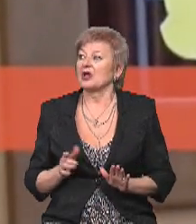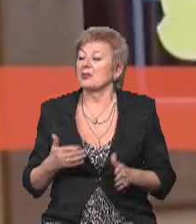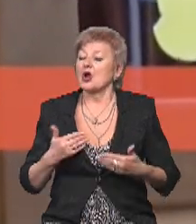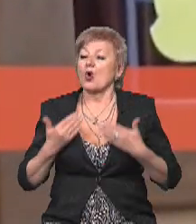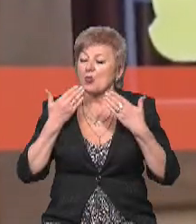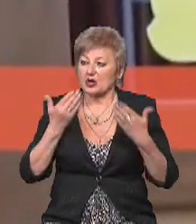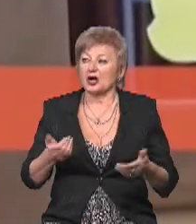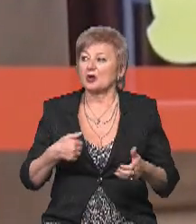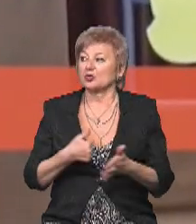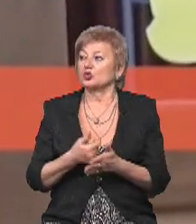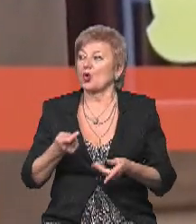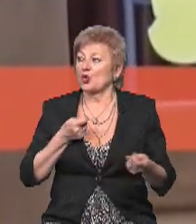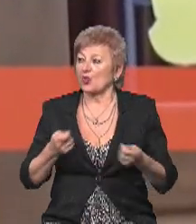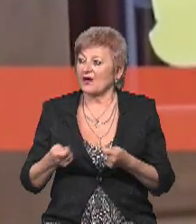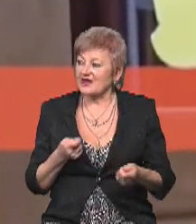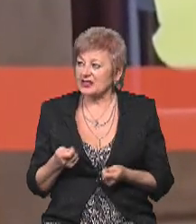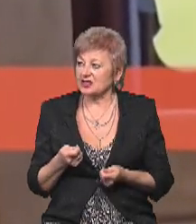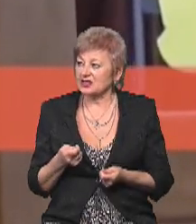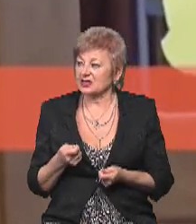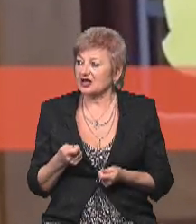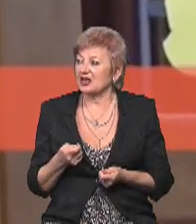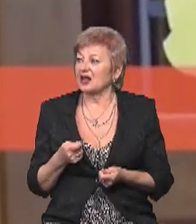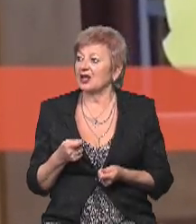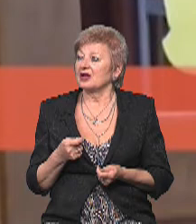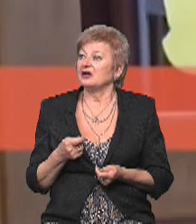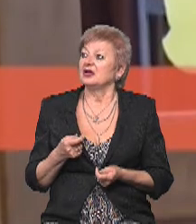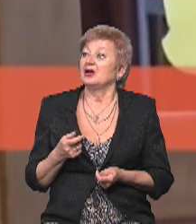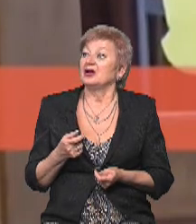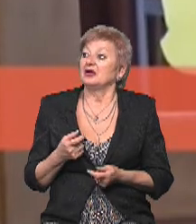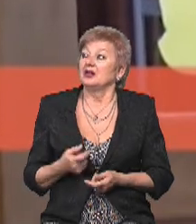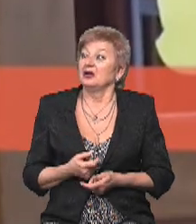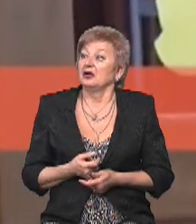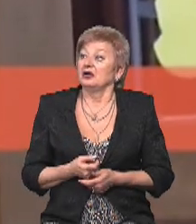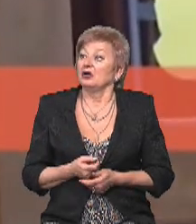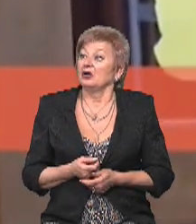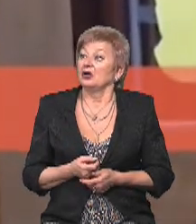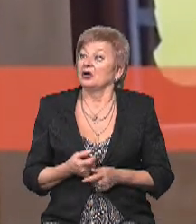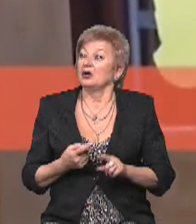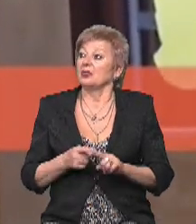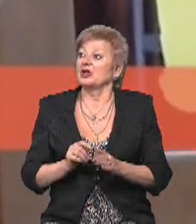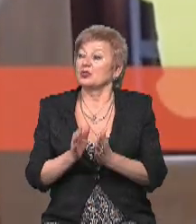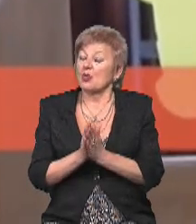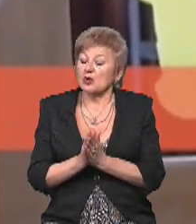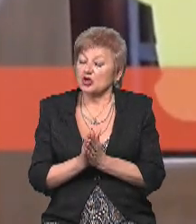керівництва прокуратури області, поліції стосовно перевірки ці факти і вжиття заходів. Тому прошу, колеги,